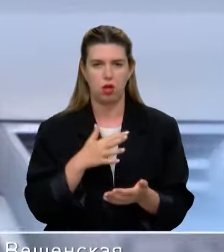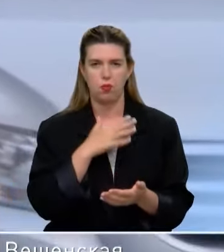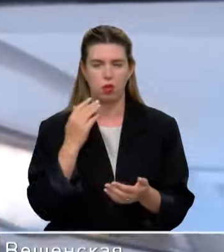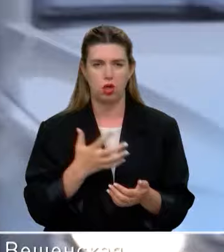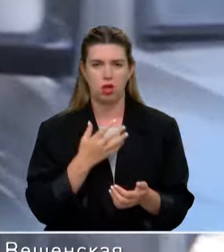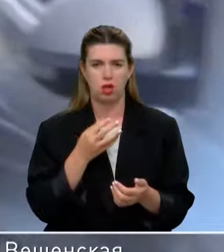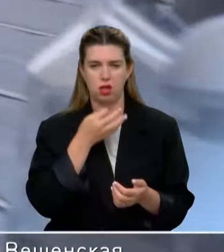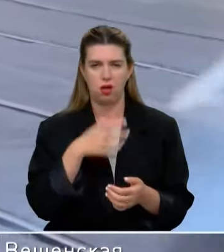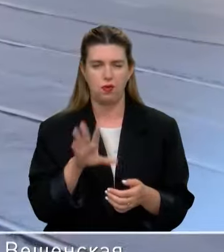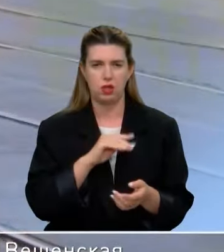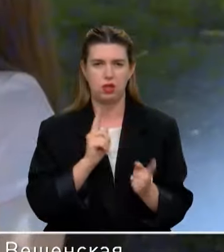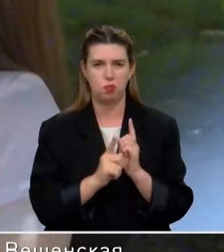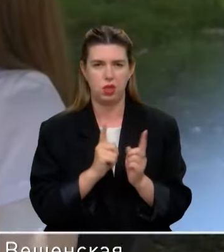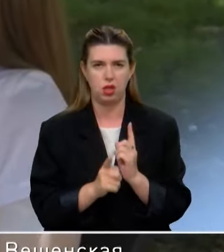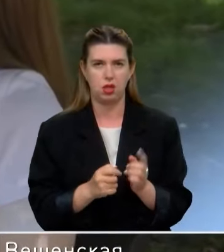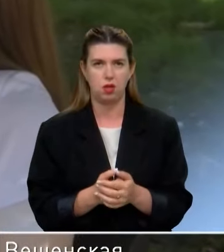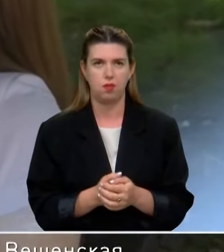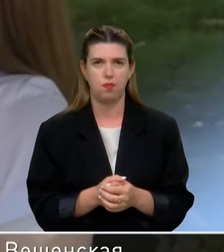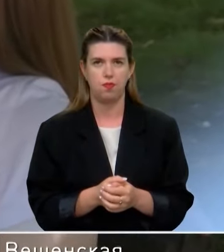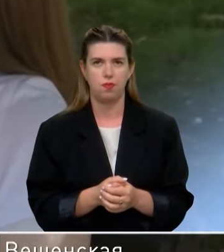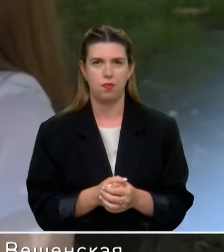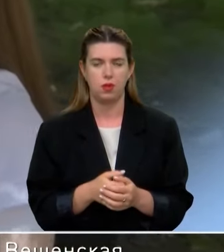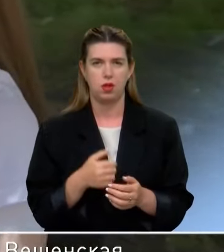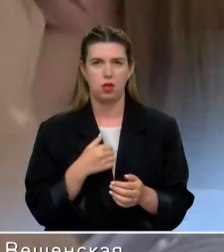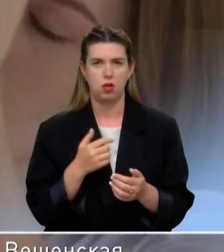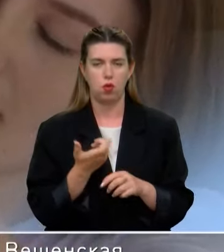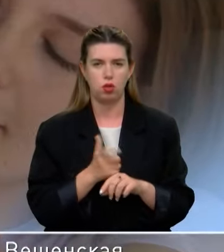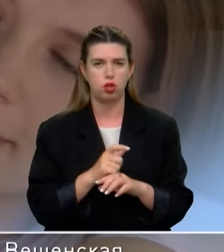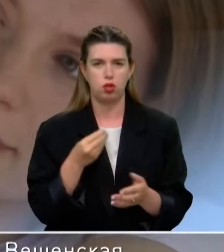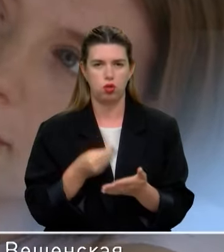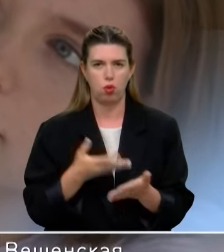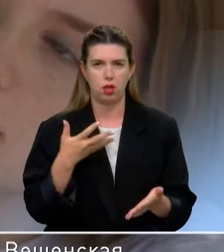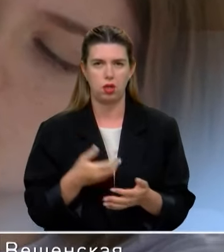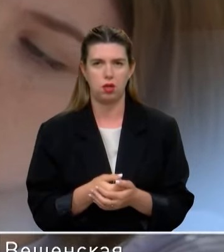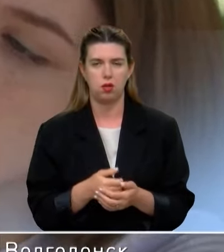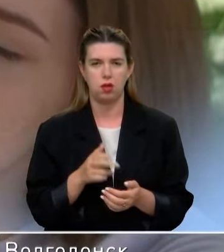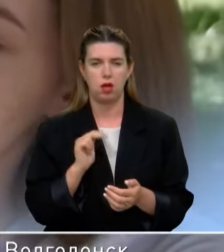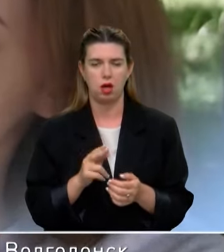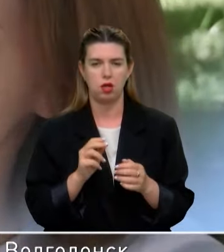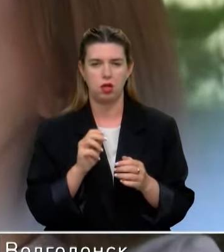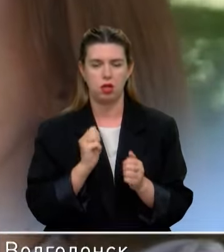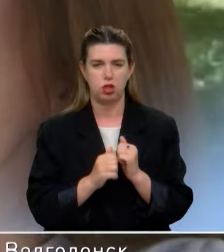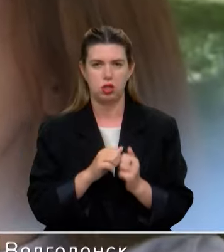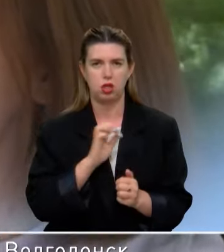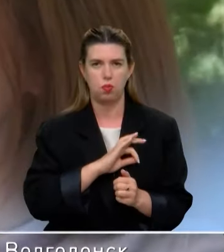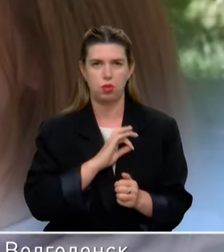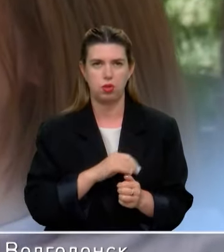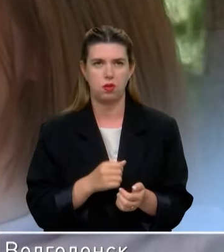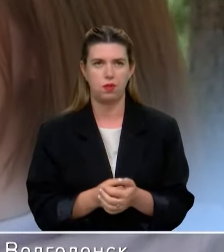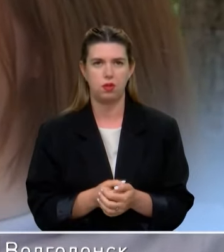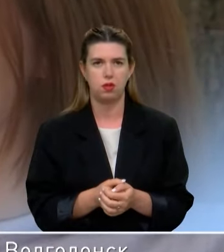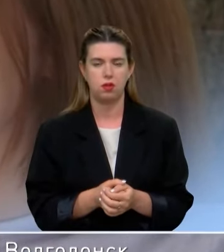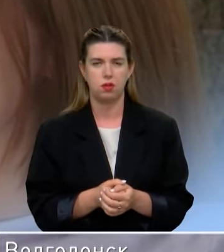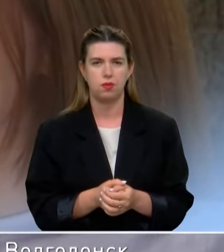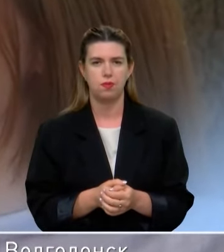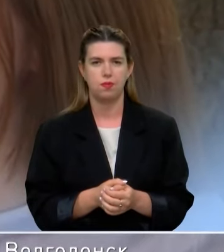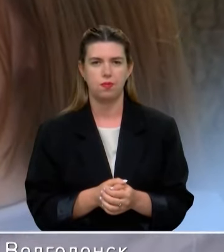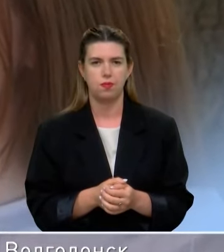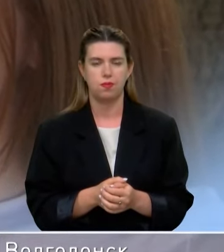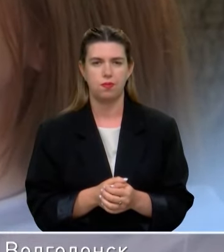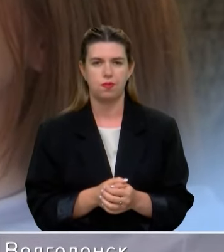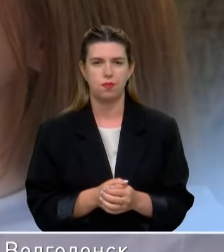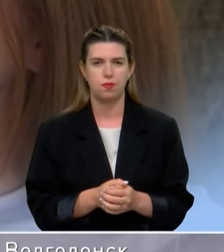недовольны такими изменениями не оправдано дорого Как часто пользуетесь Такси сейчас вот из-за повышения цен може может меньше